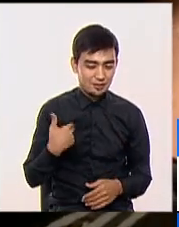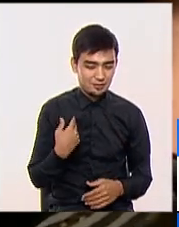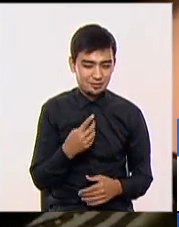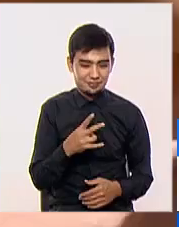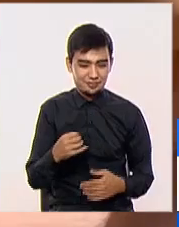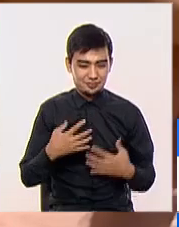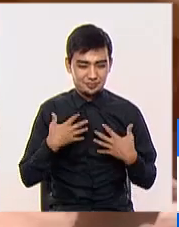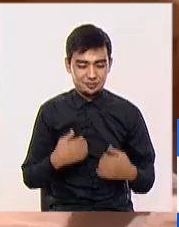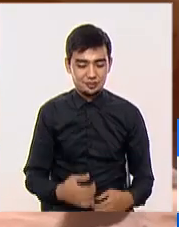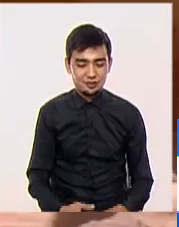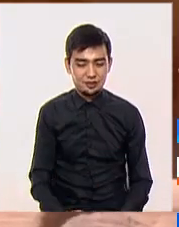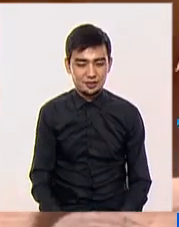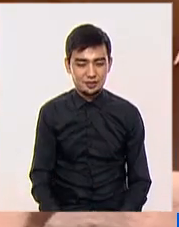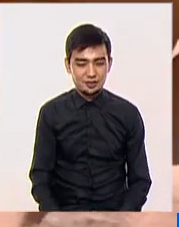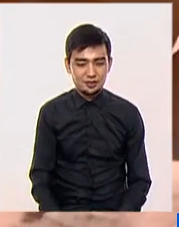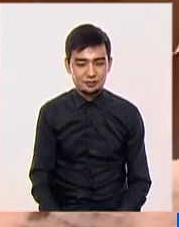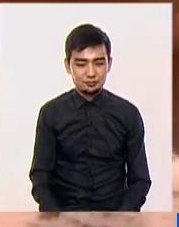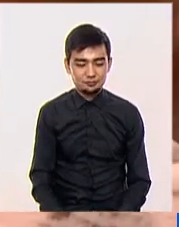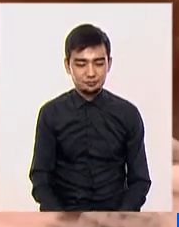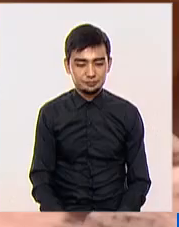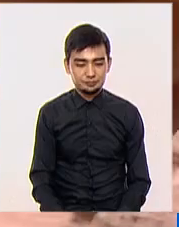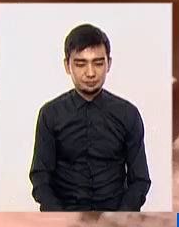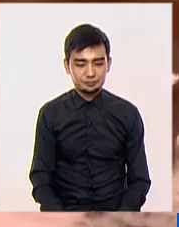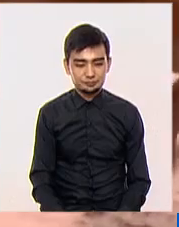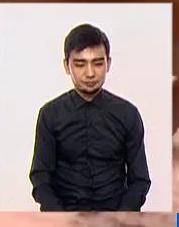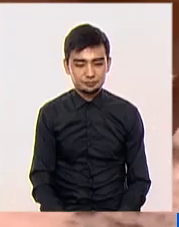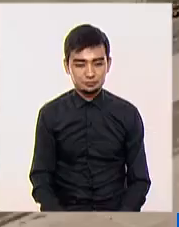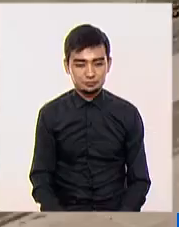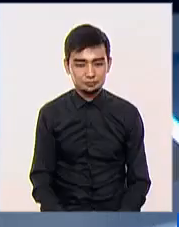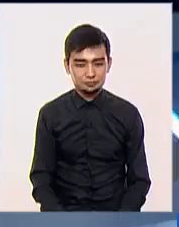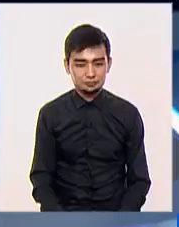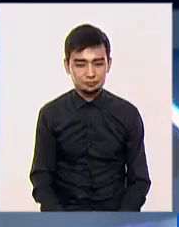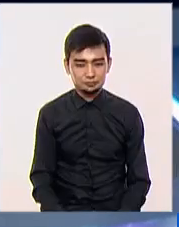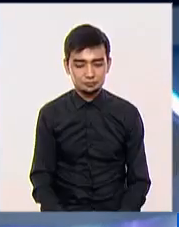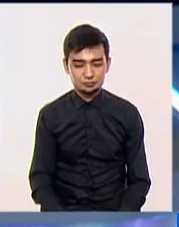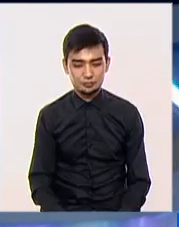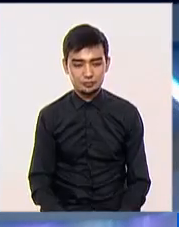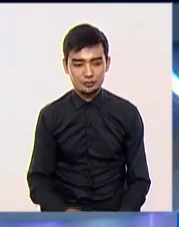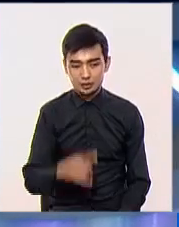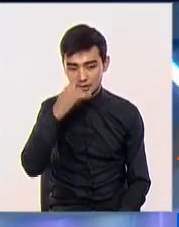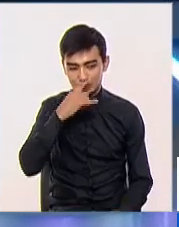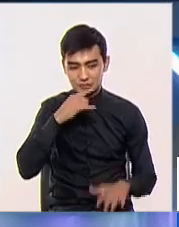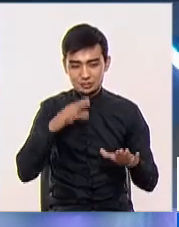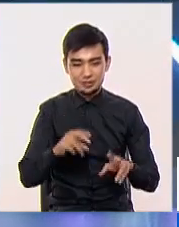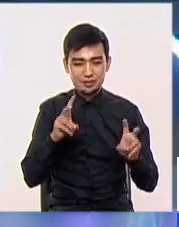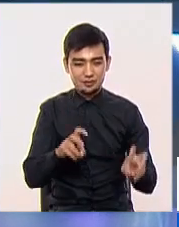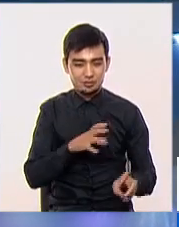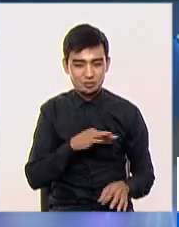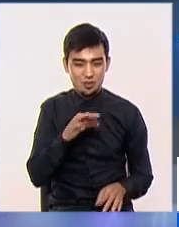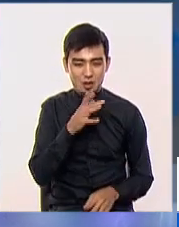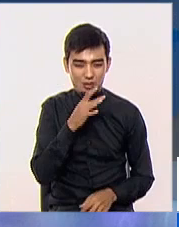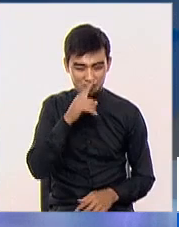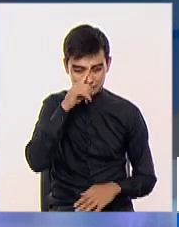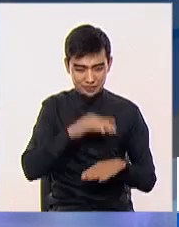здоровья. Анастасия Новикова, Дарын Абдиев, Абзал Турабеков, Информбюро Шымкент. В Казахстане назвали средний